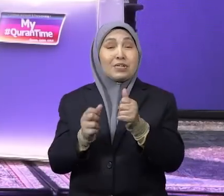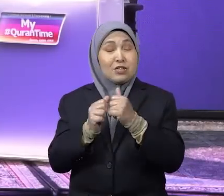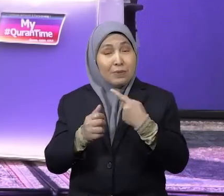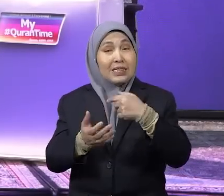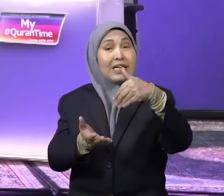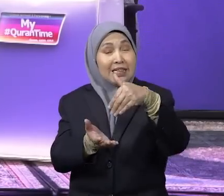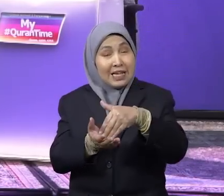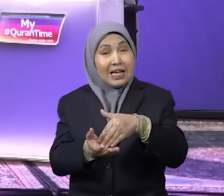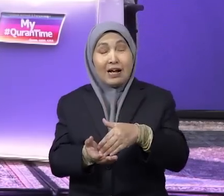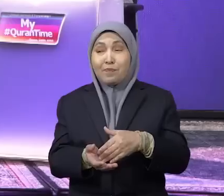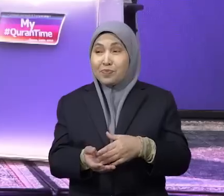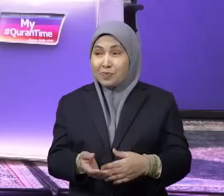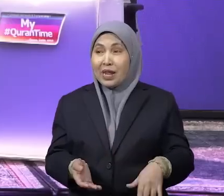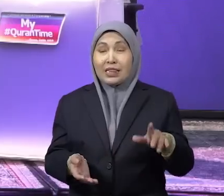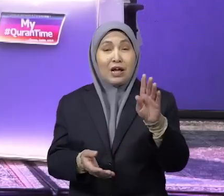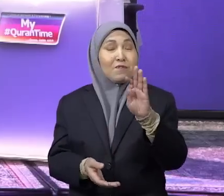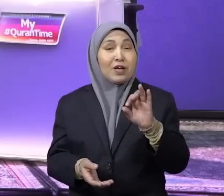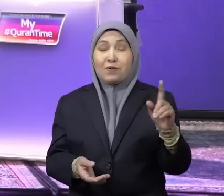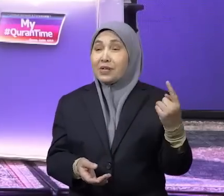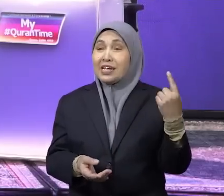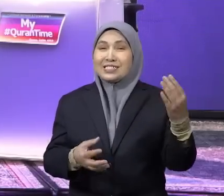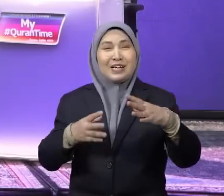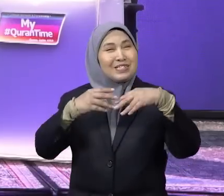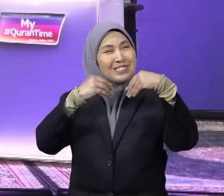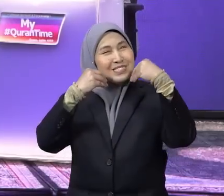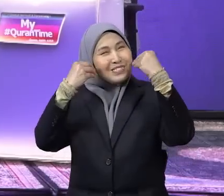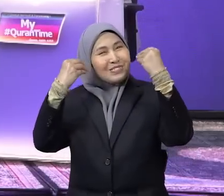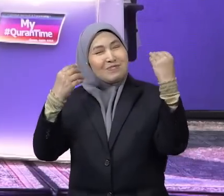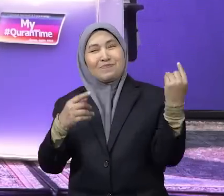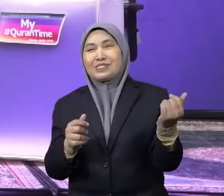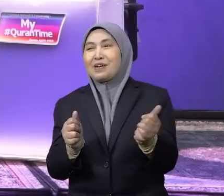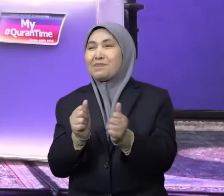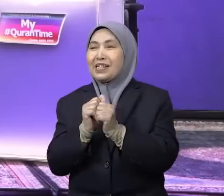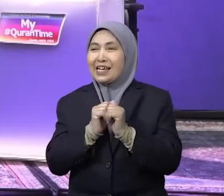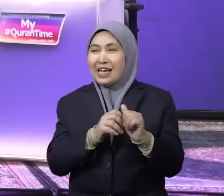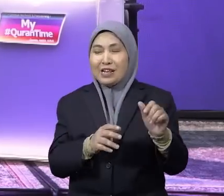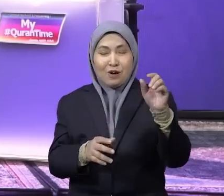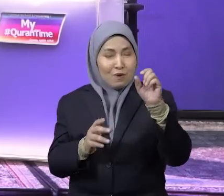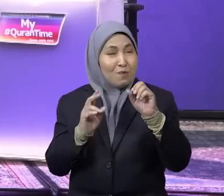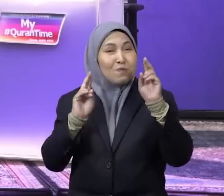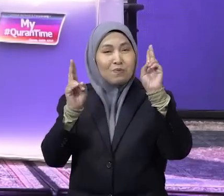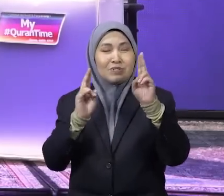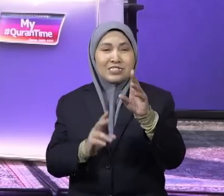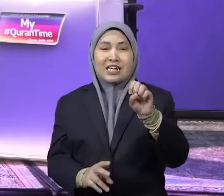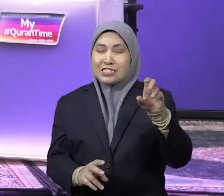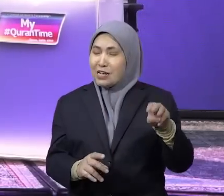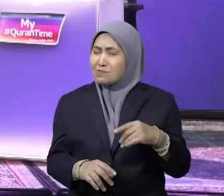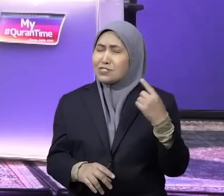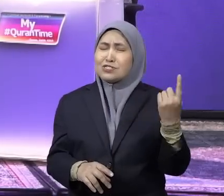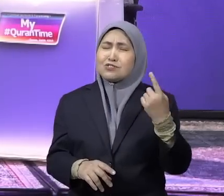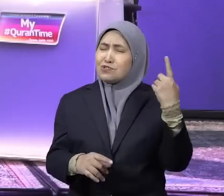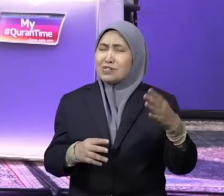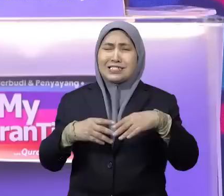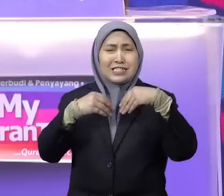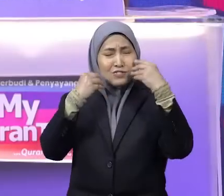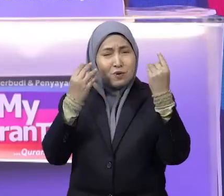ini figura yang senantiasa mengukirkan senyuman. Sama juga dengan macam Al-Fadhil Syed Syam. Senyum sokmo. Subhanallah.